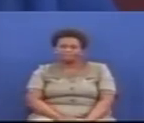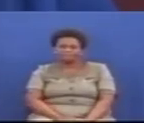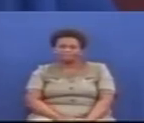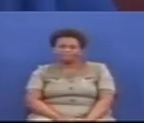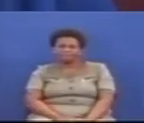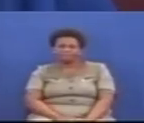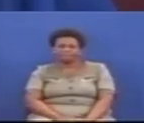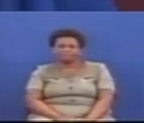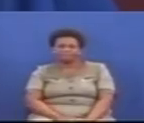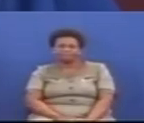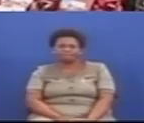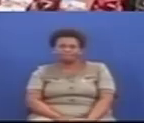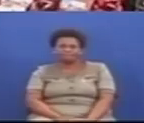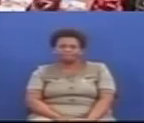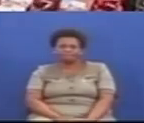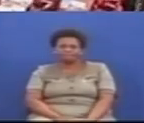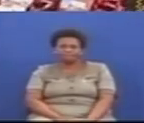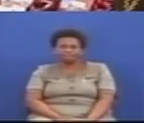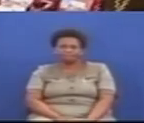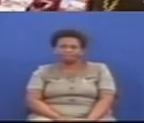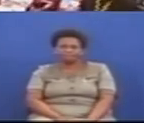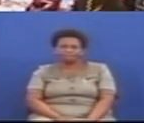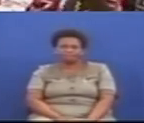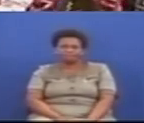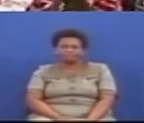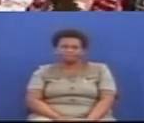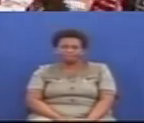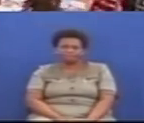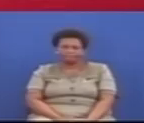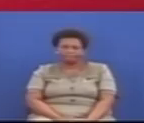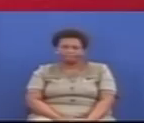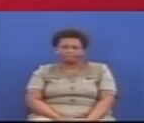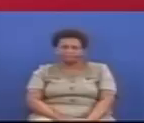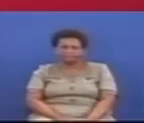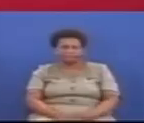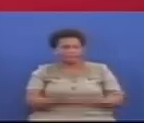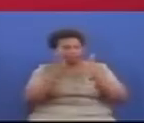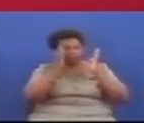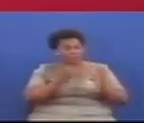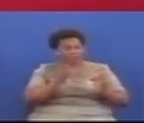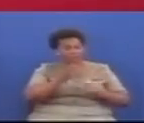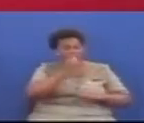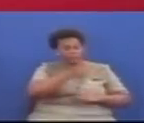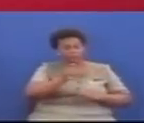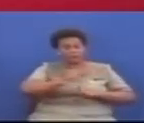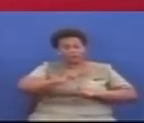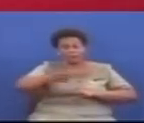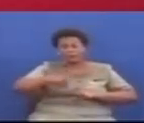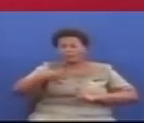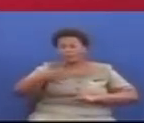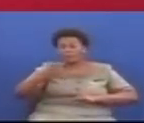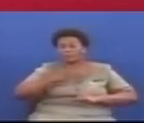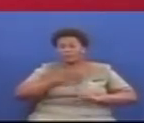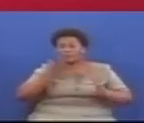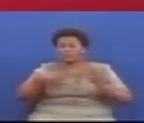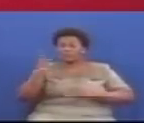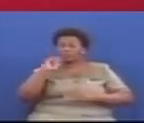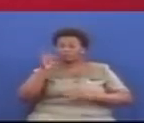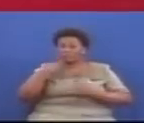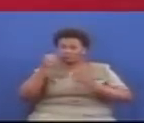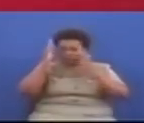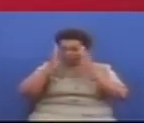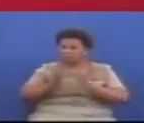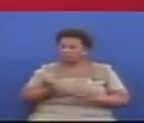Mheshimiwa spika, kwa niaba ya waziri wa ujenzi, uchukuzi na mawasiliano, ninapenda kujibu swali la nyongeza la mheshimiwa